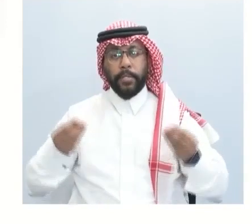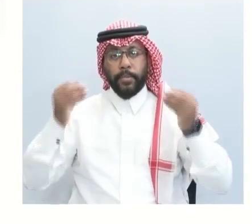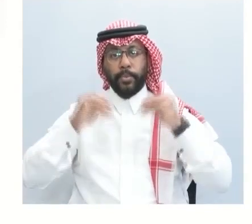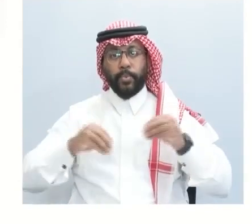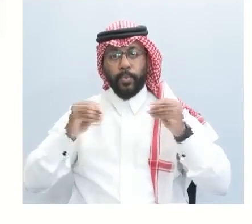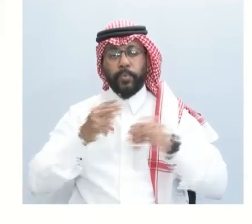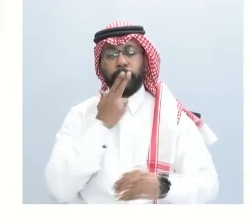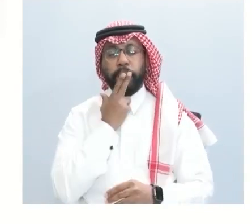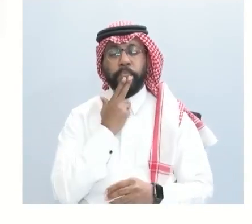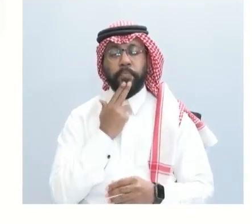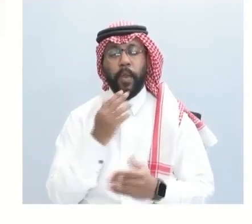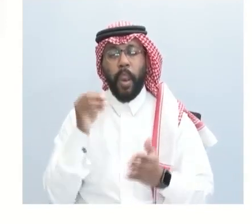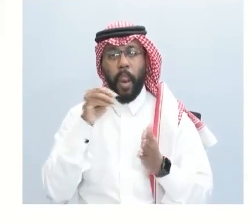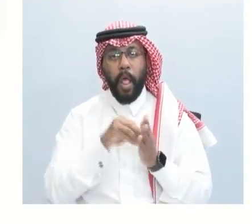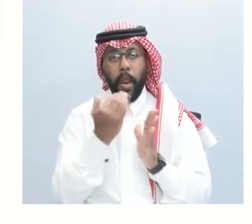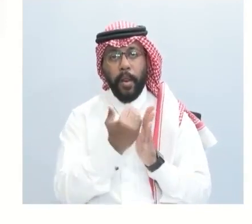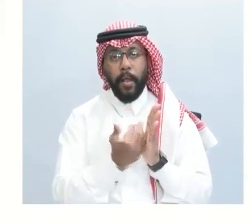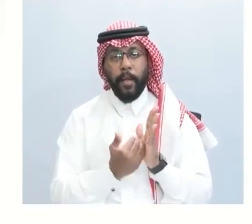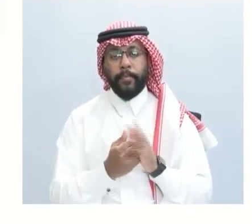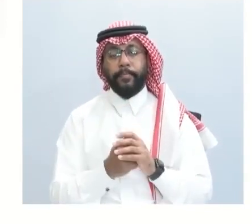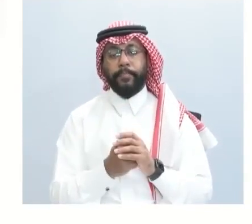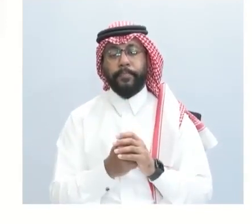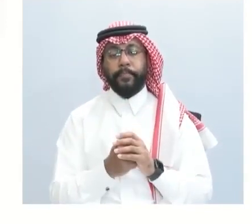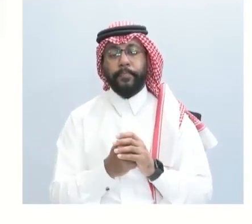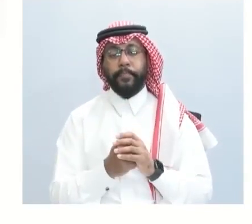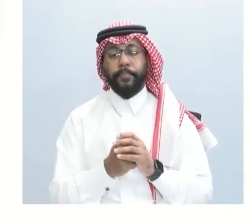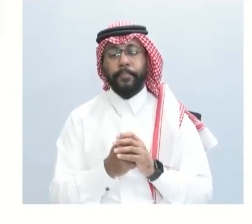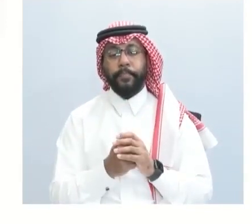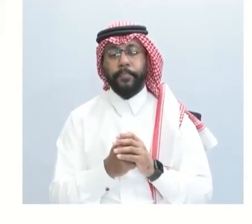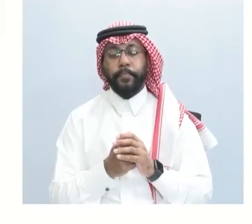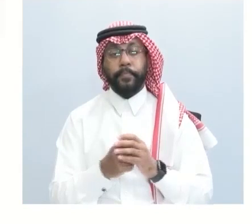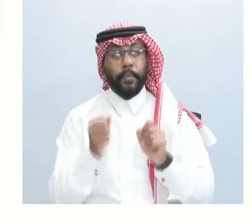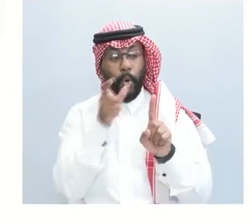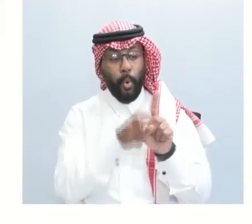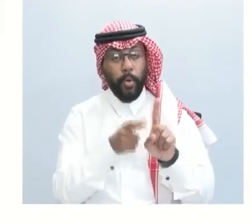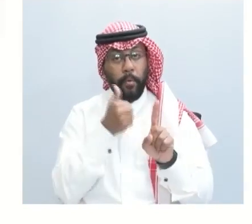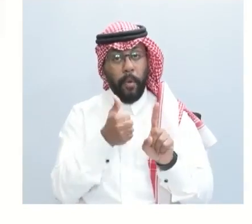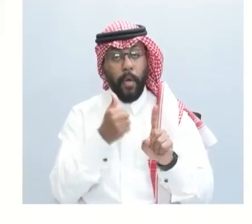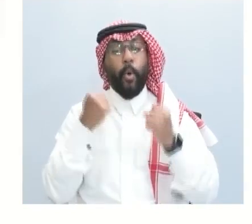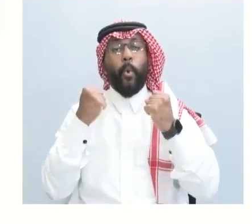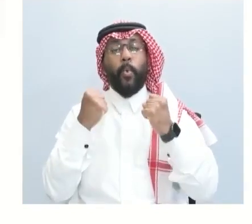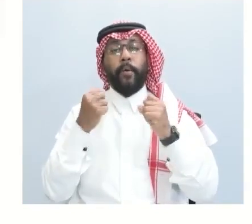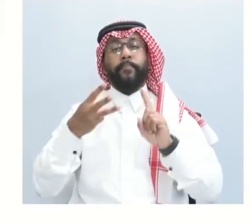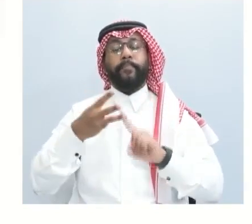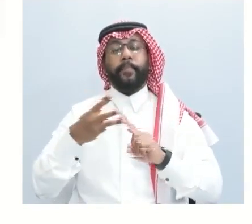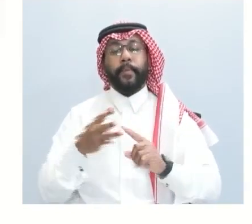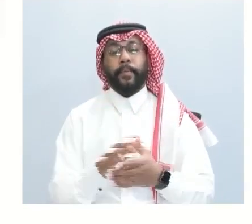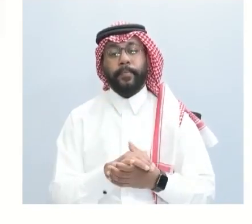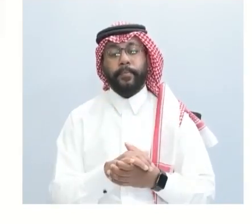الصله الوثيقه بعلم الخطاب سمعه اطلاع خير معين الخطابه في اداء خطيب بقوه وتاثير